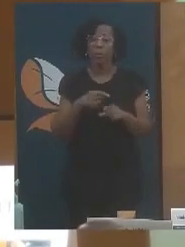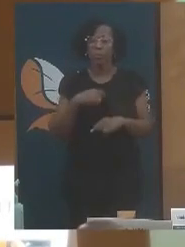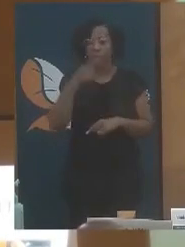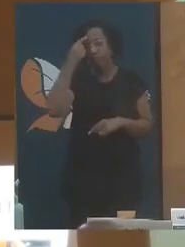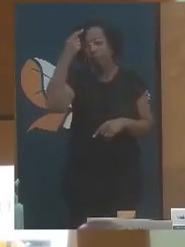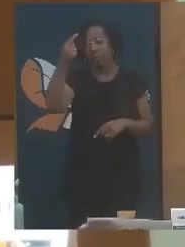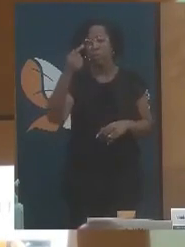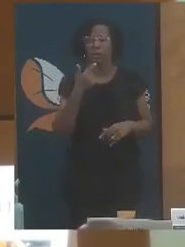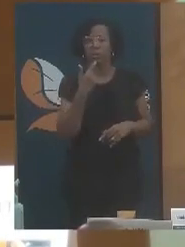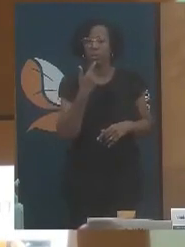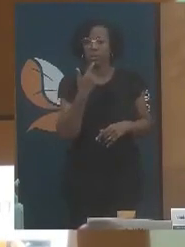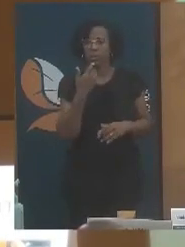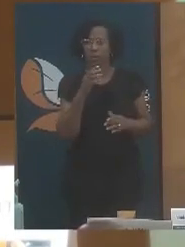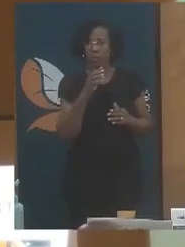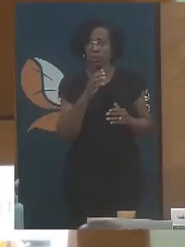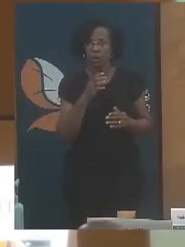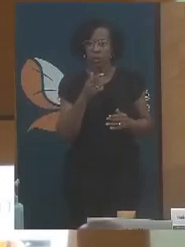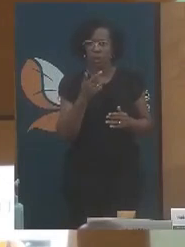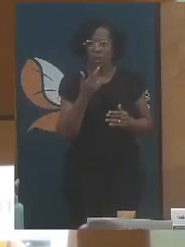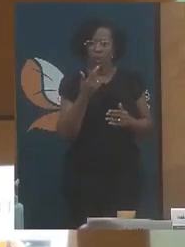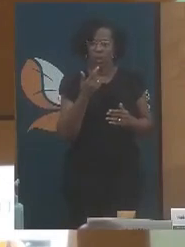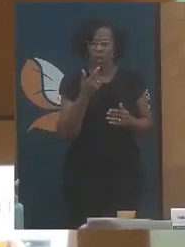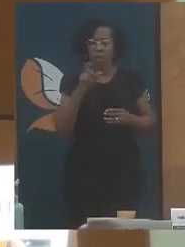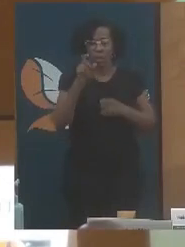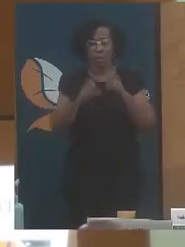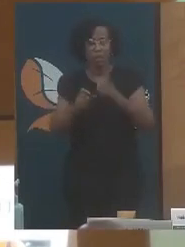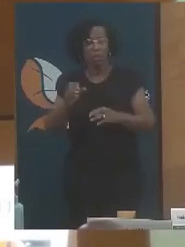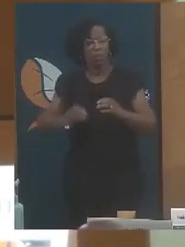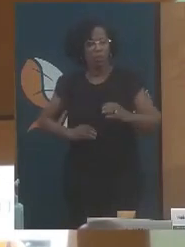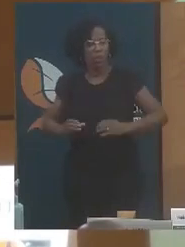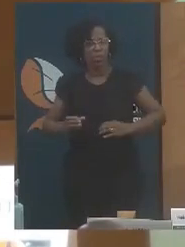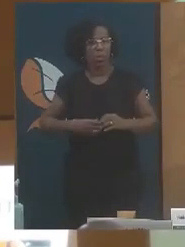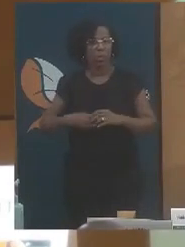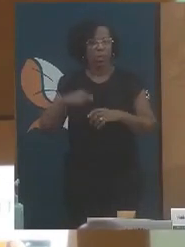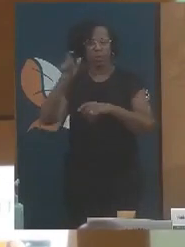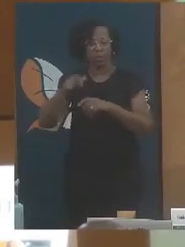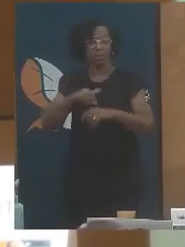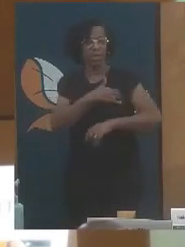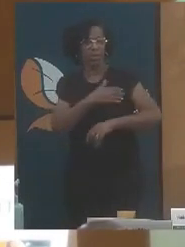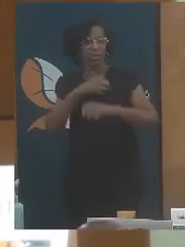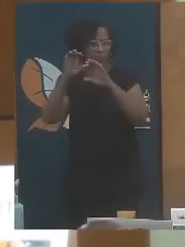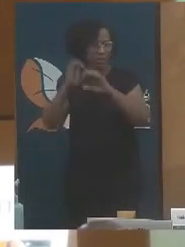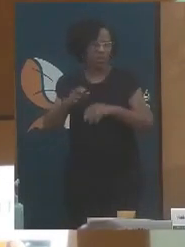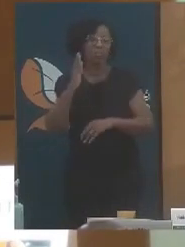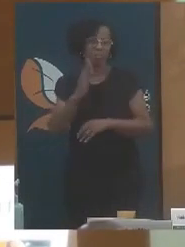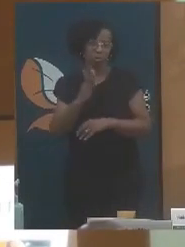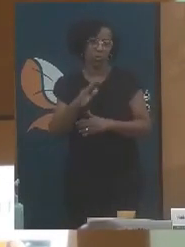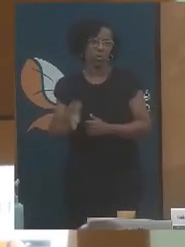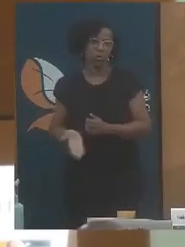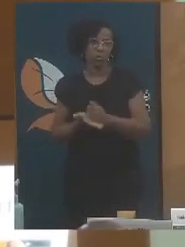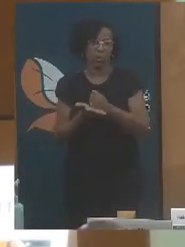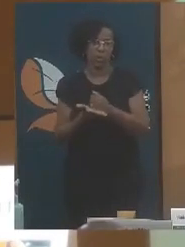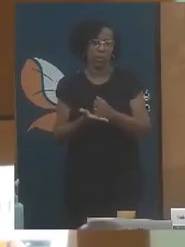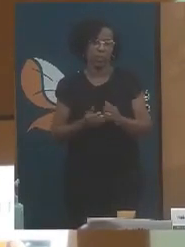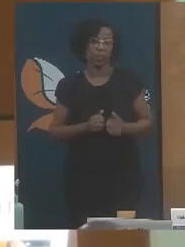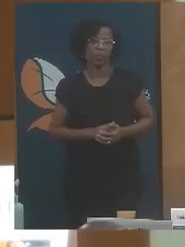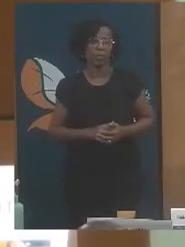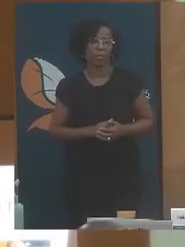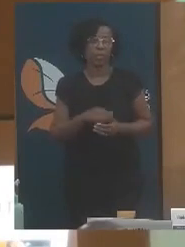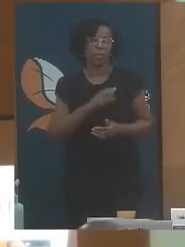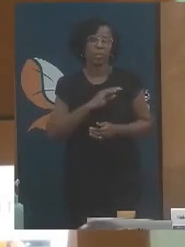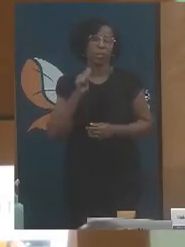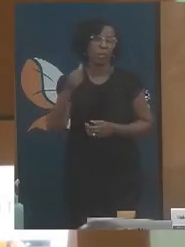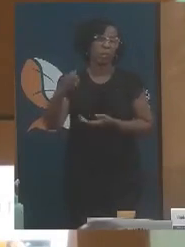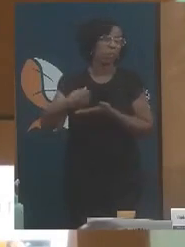que nos collaborateurs, les agents administratifs sur le domaine ont besoin d'être soutenus. Parce qu'il nous